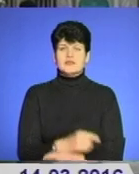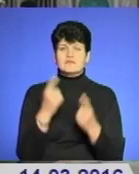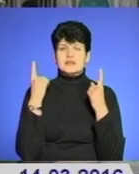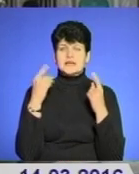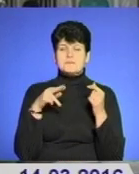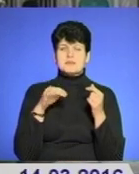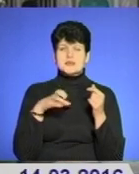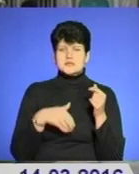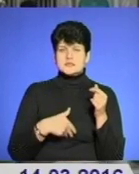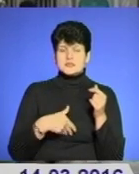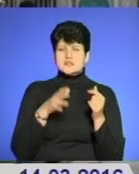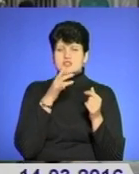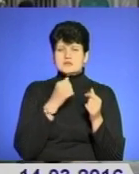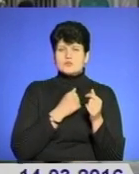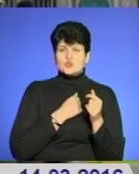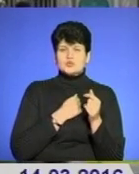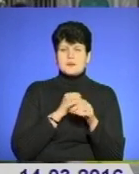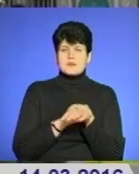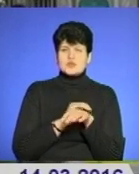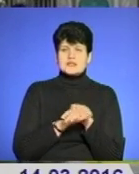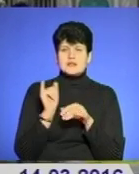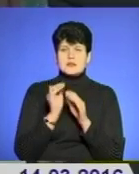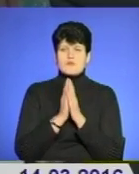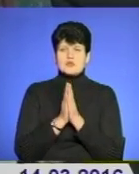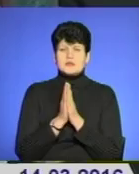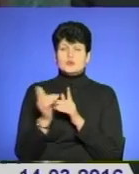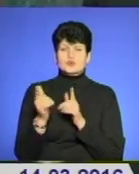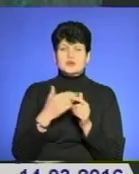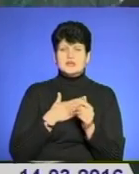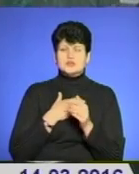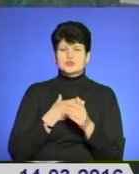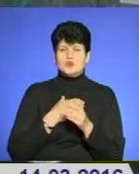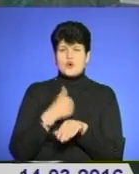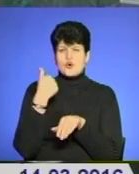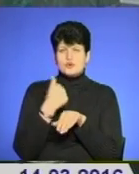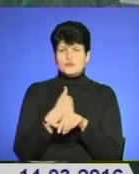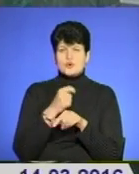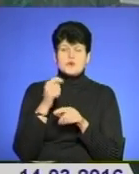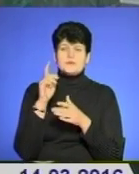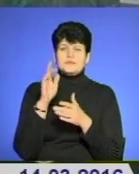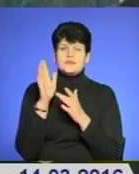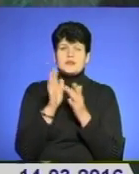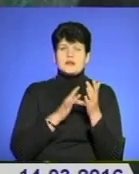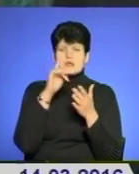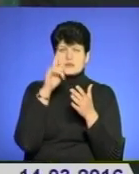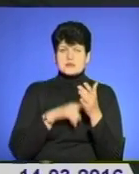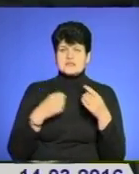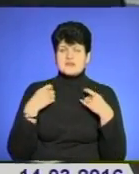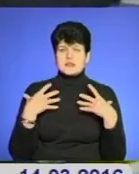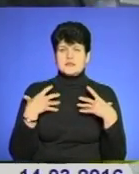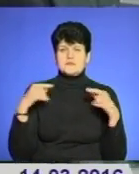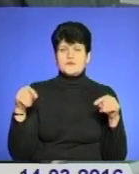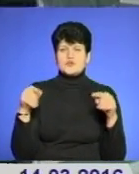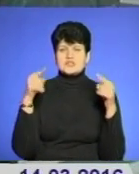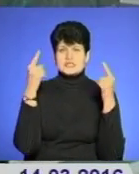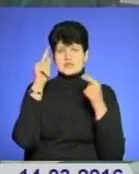– це час спокути, милосердя та молитви, який підготовляє нас до найголовнішого християнського свята – Воскресіння Господнього. Саме